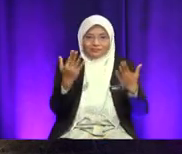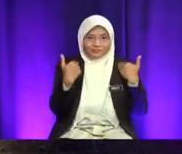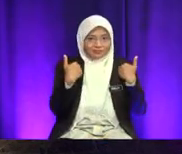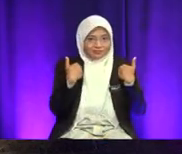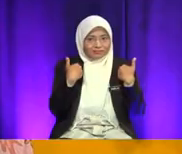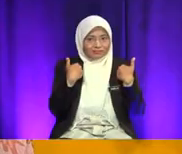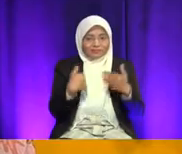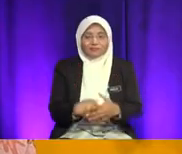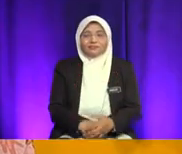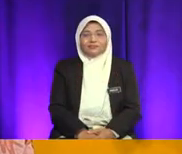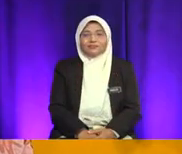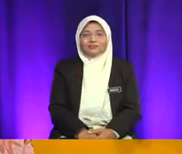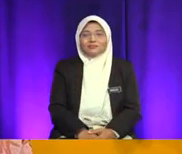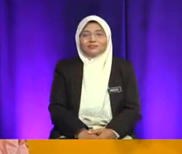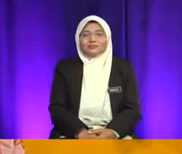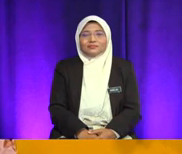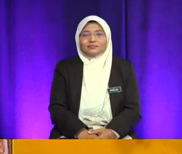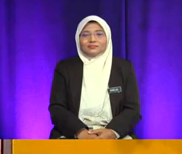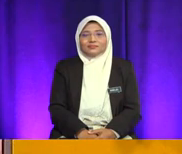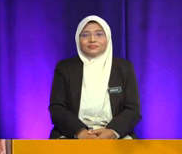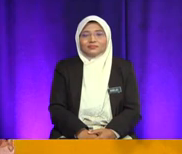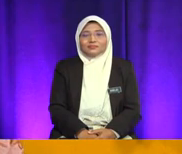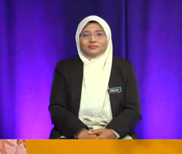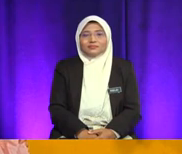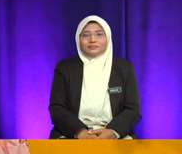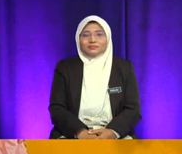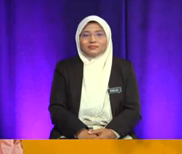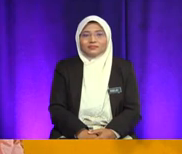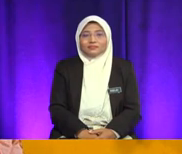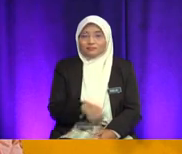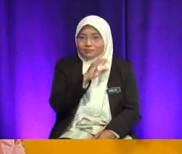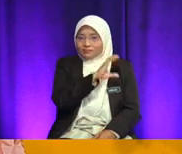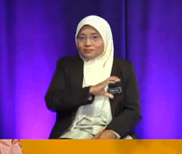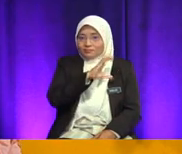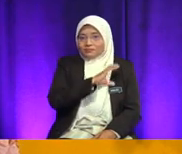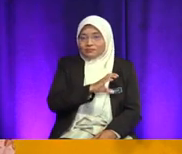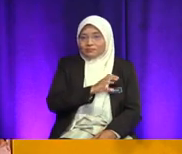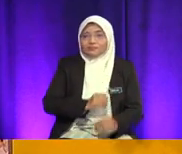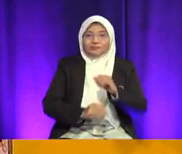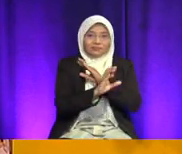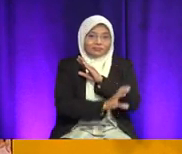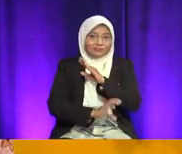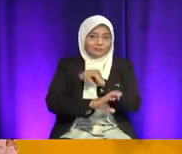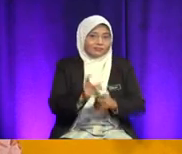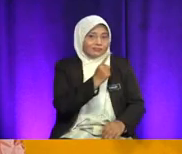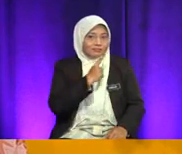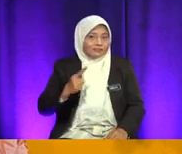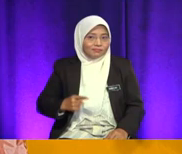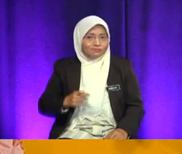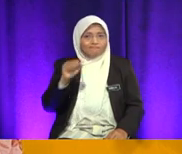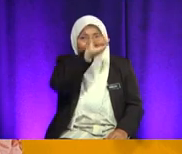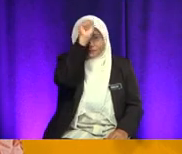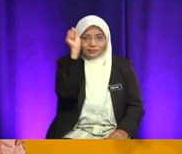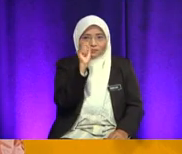tentang apa yang telah saya Terangkan sebentar tadi tentang ciri-ciri negara berdaulat Oke Mari kita lihat